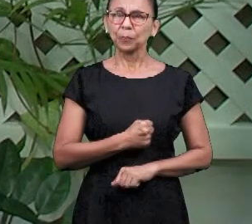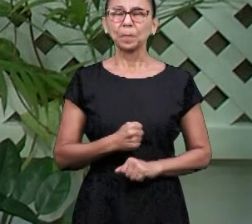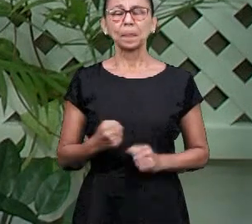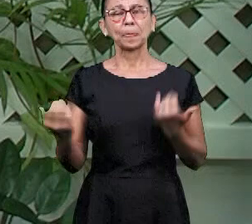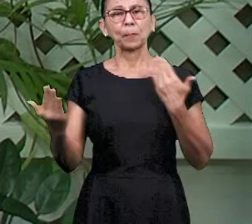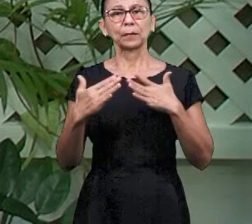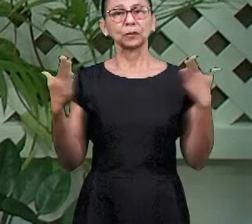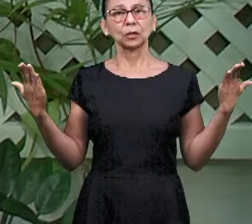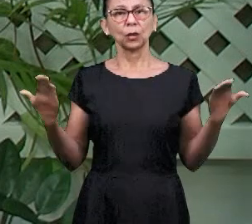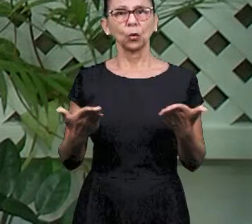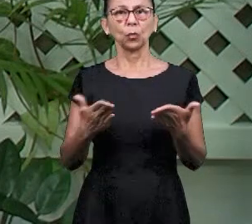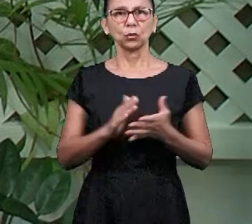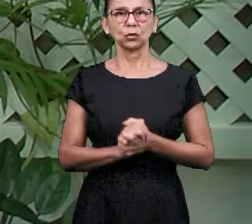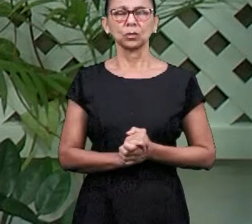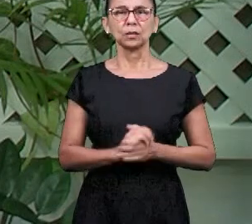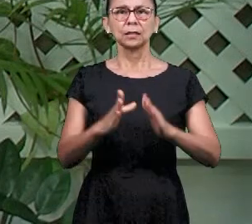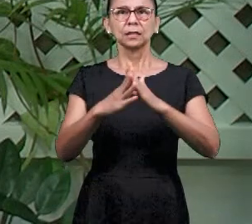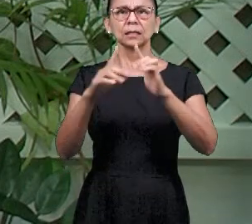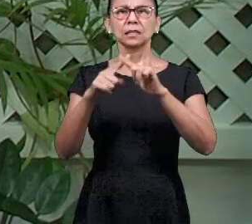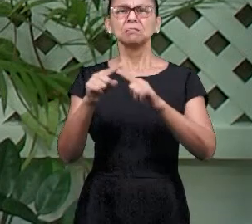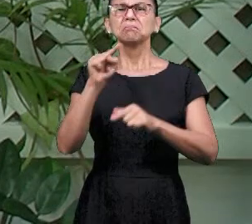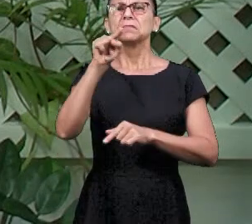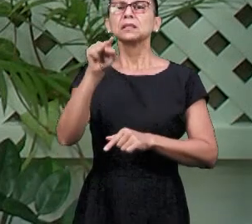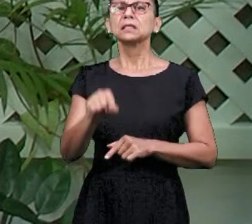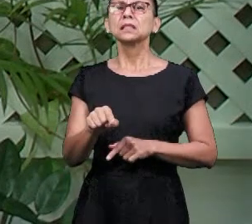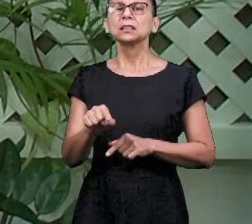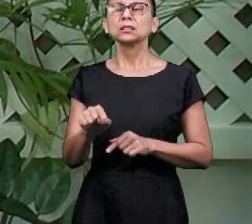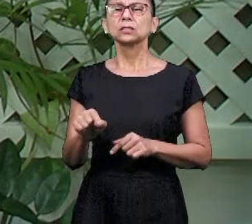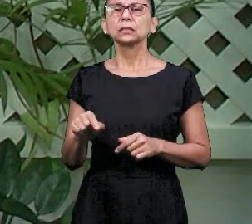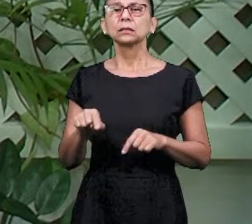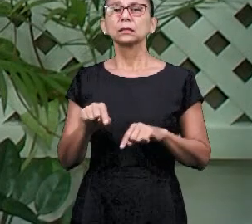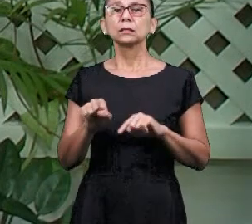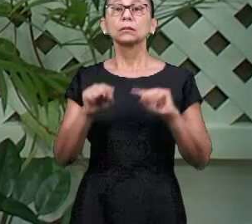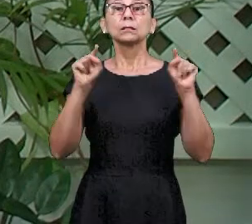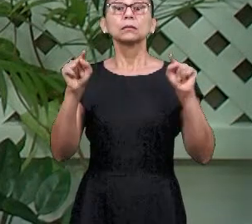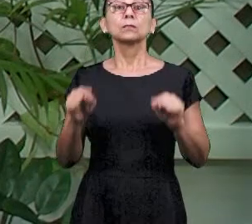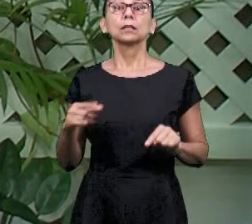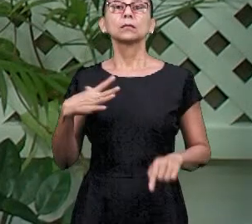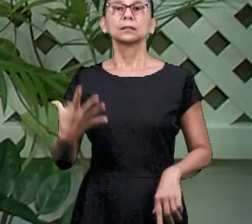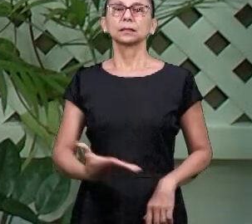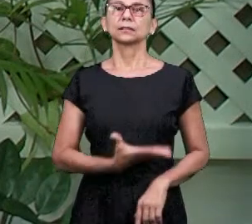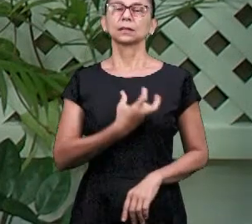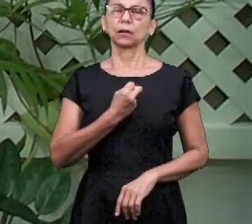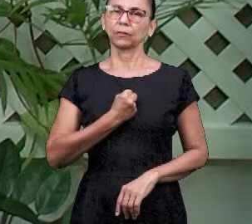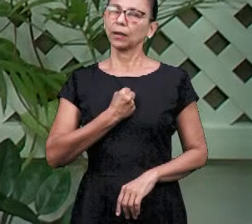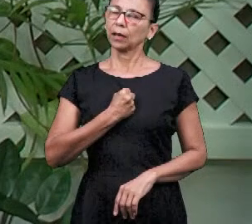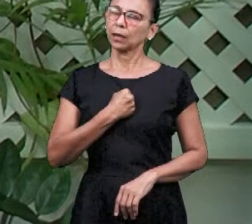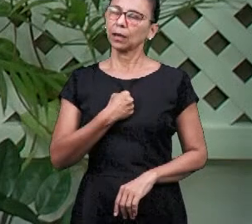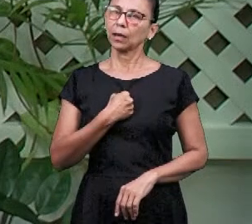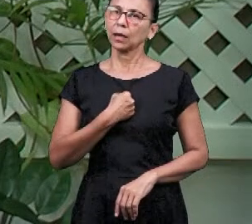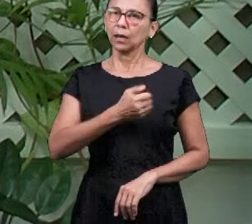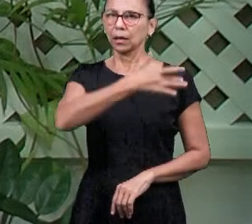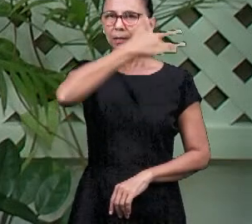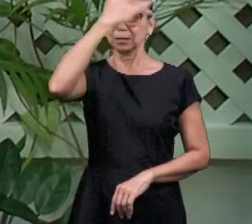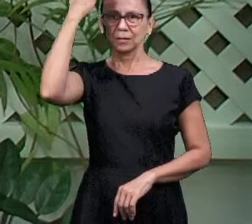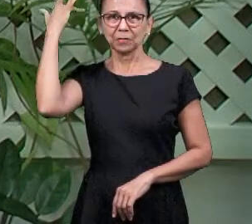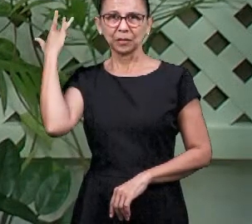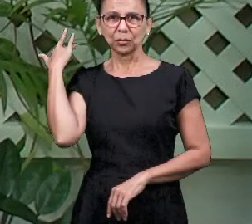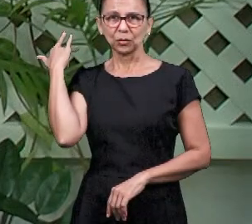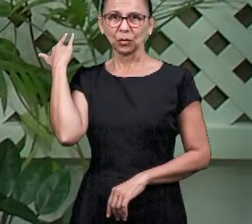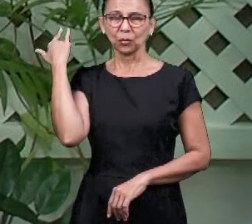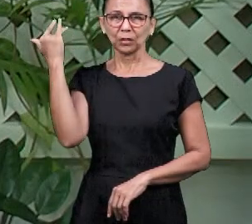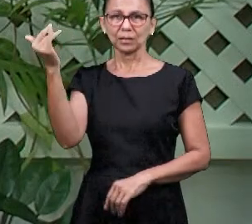de maintenant, elle avait une chose, l'eau qui allait répondre sa soif